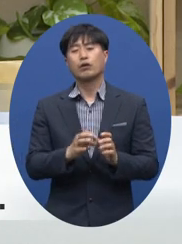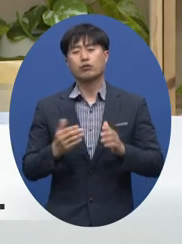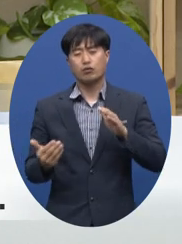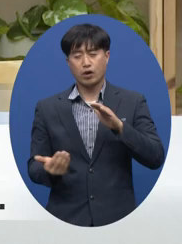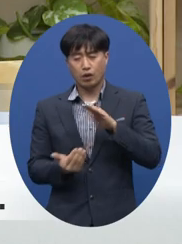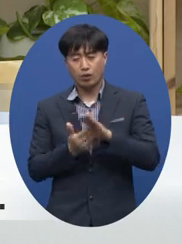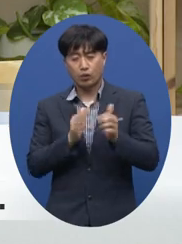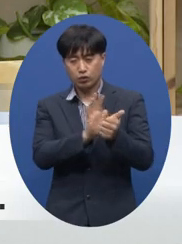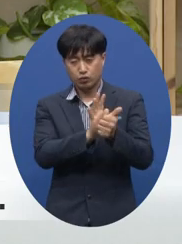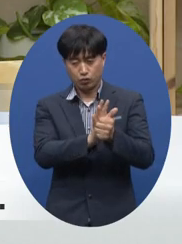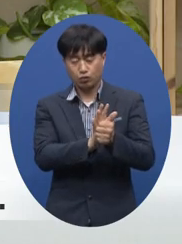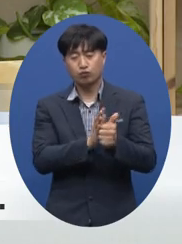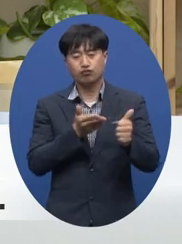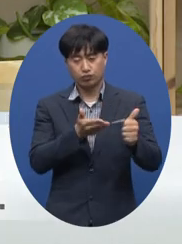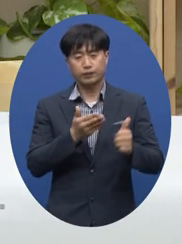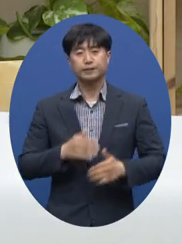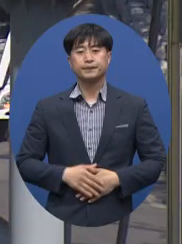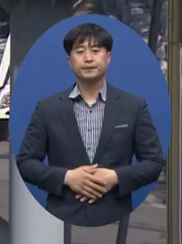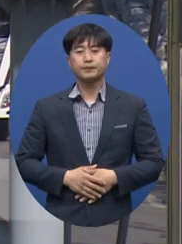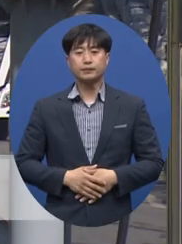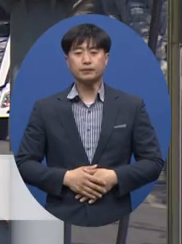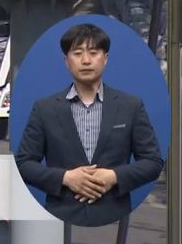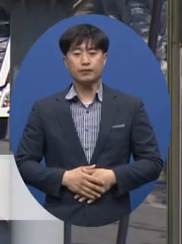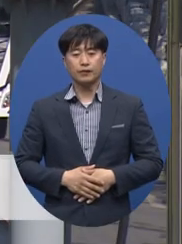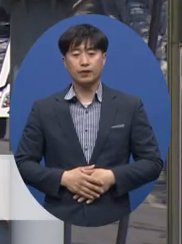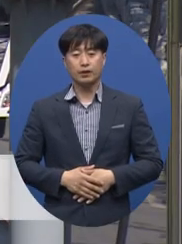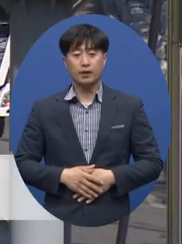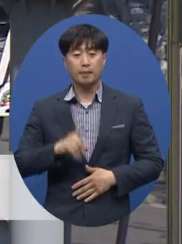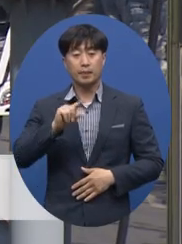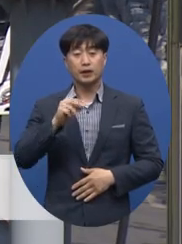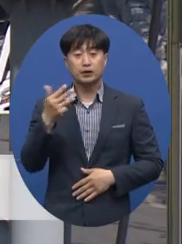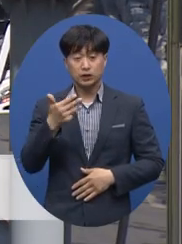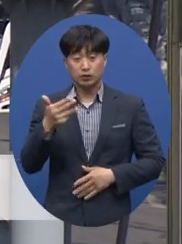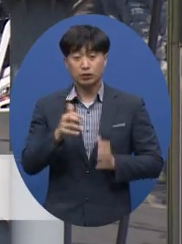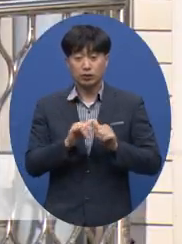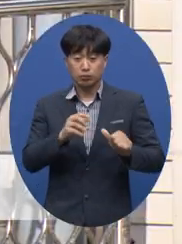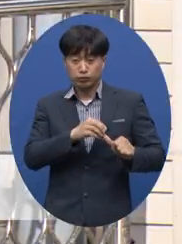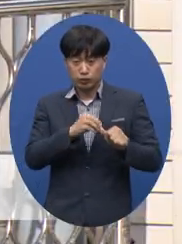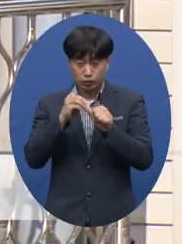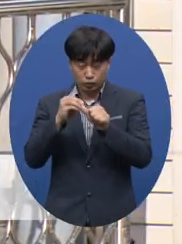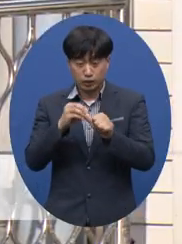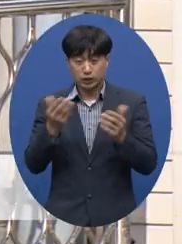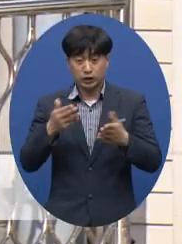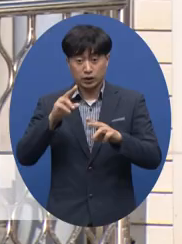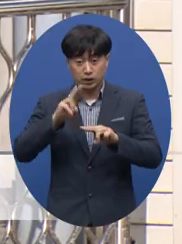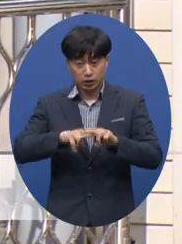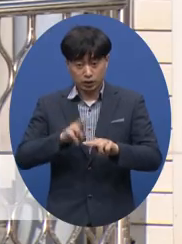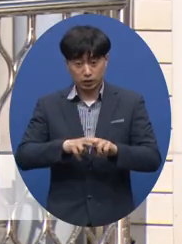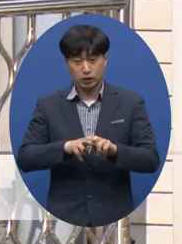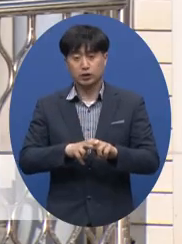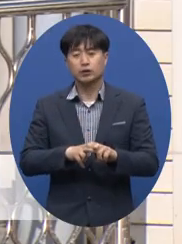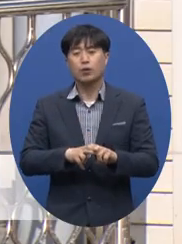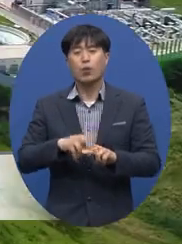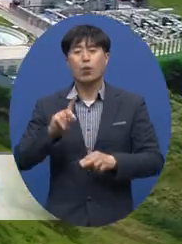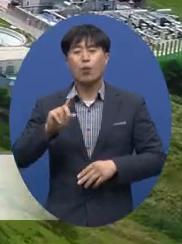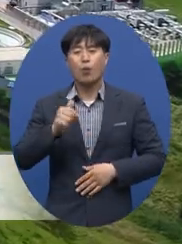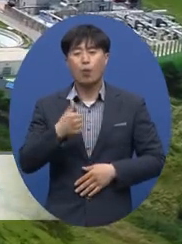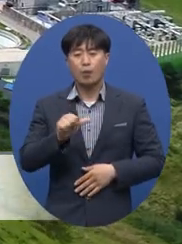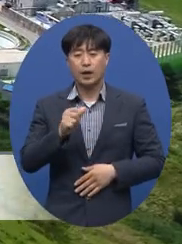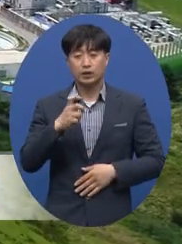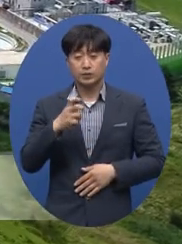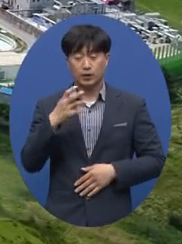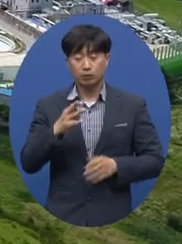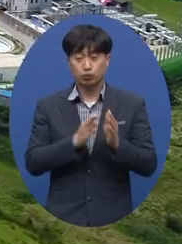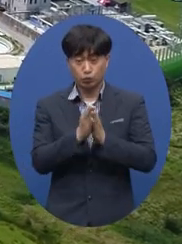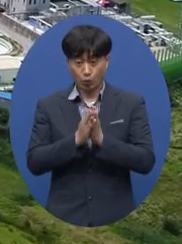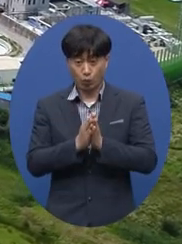있어서 최대한의 지원을 아끼지 않겠습니다. 17,000여 개의 직접 일자리와 513조 원의 생산, 188조 원의